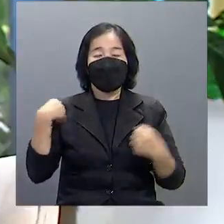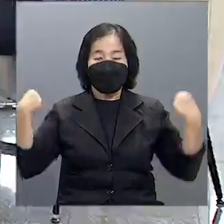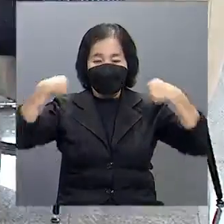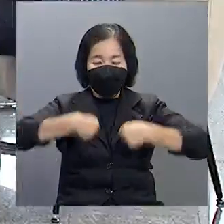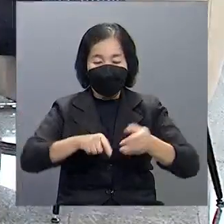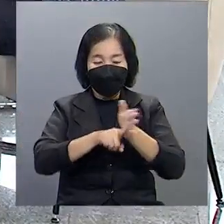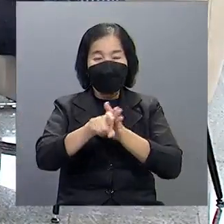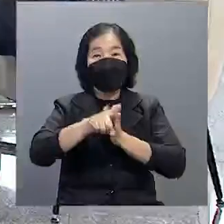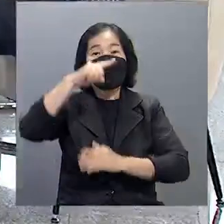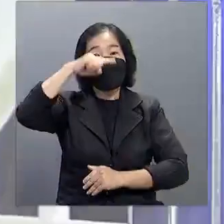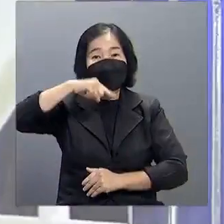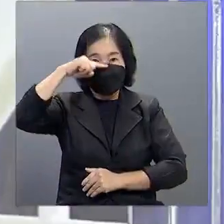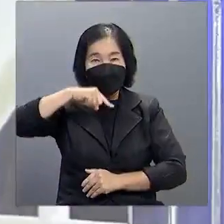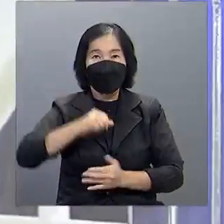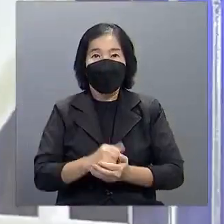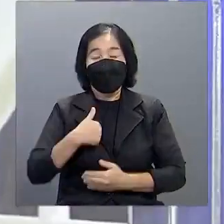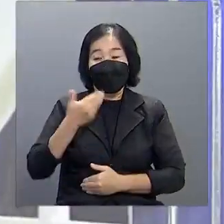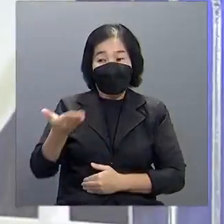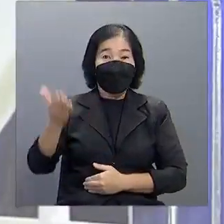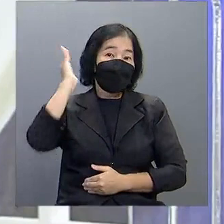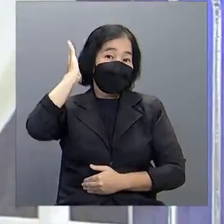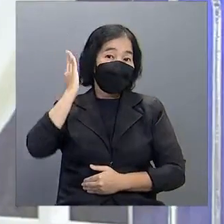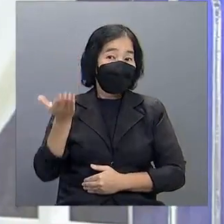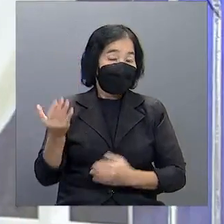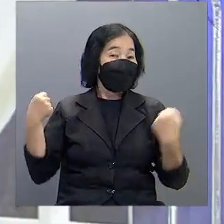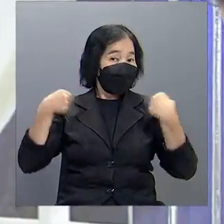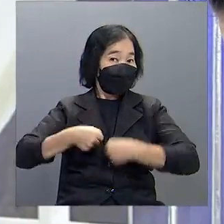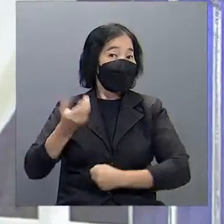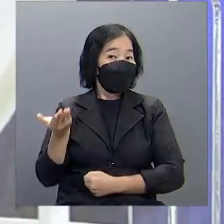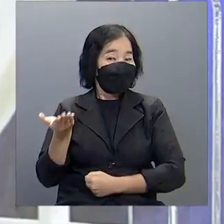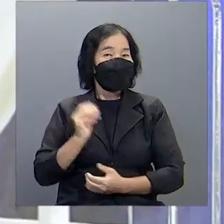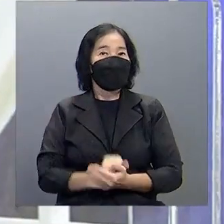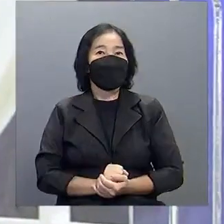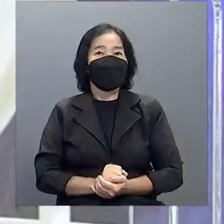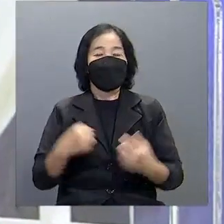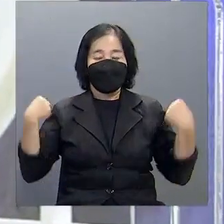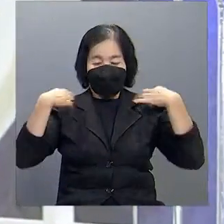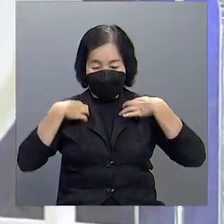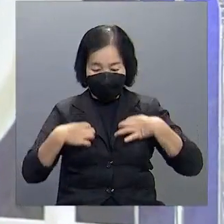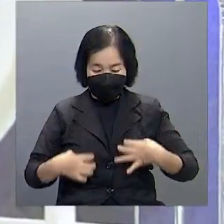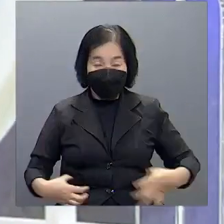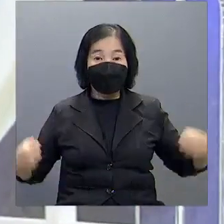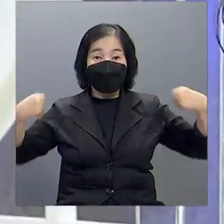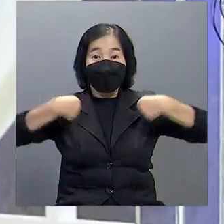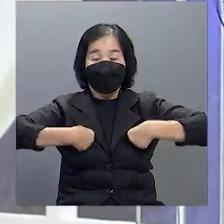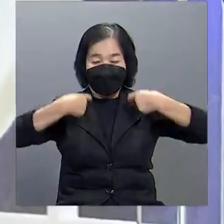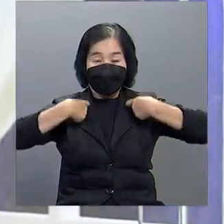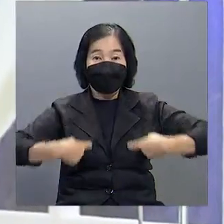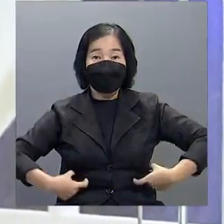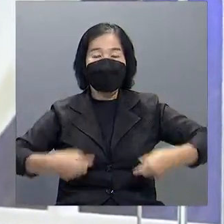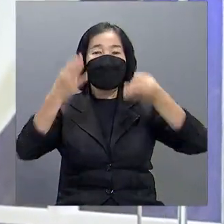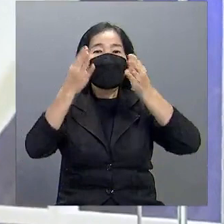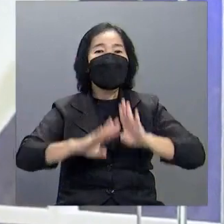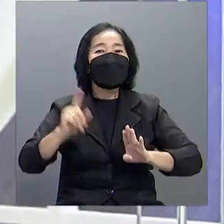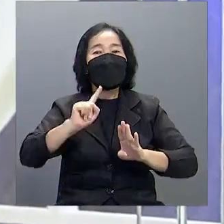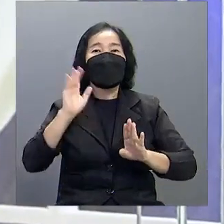จับไปที่พิธีกรชายสุดหล่อของยุ้ยหน่อยค่ะว ัน น ี ้ค่ะนะคะเสื้อกั๊กของพี่ต๊อปคุณผู้ชมเป็นเสื้อกั๊กสไตล์เมโทรเซ็กชวลหม